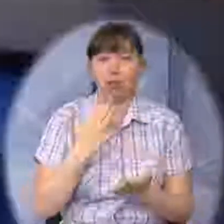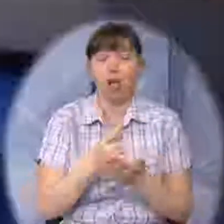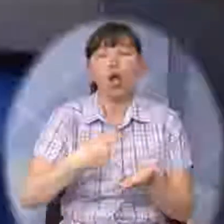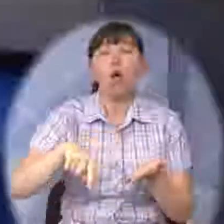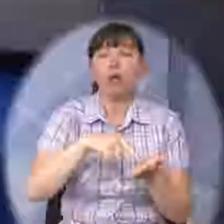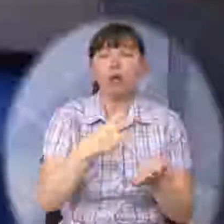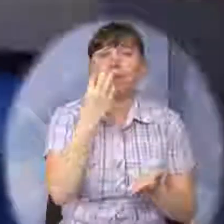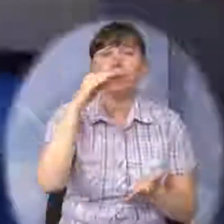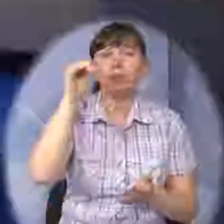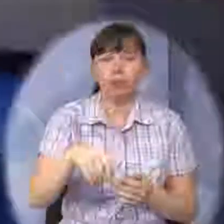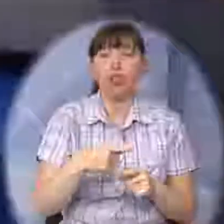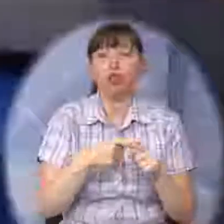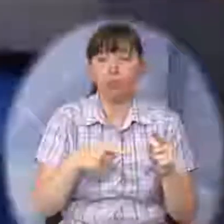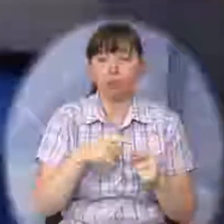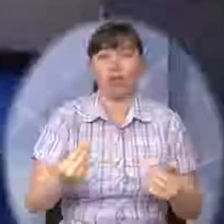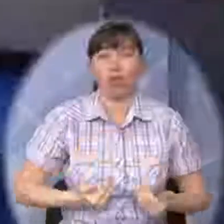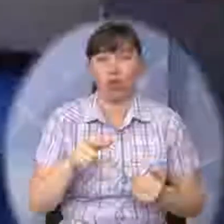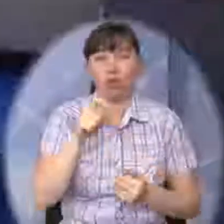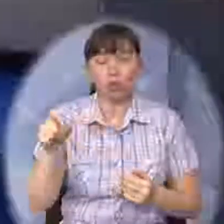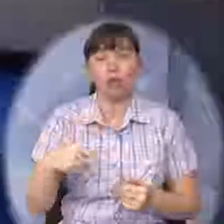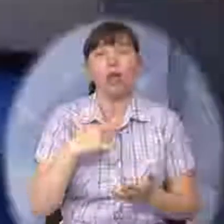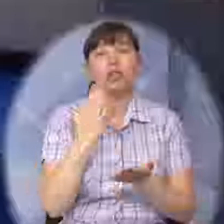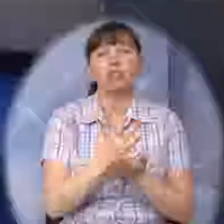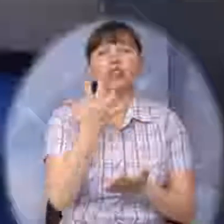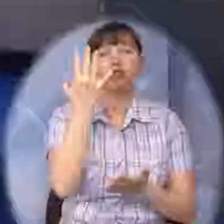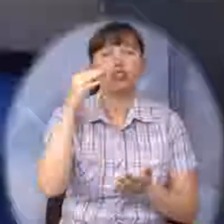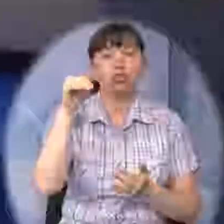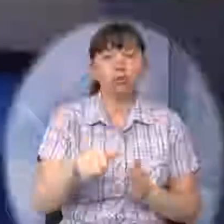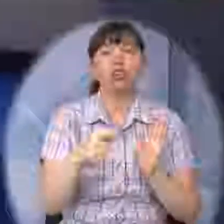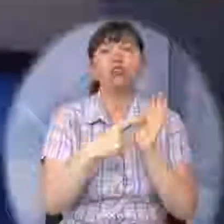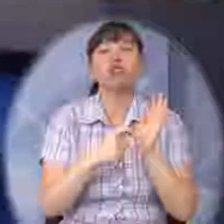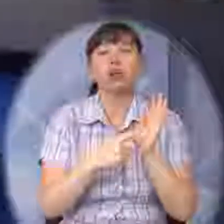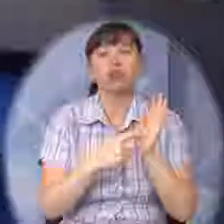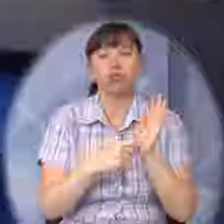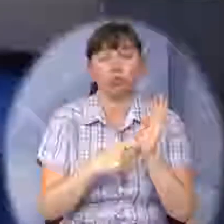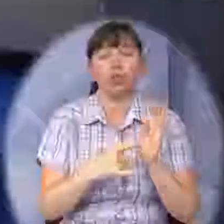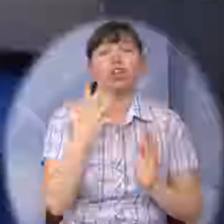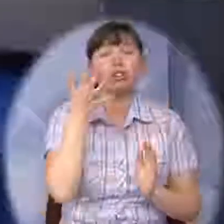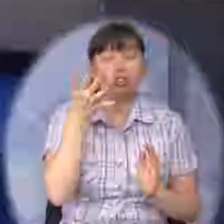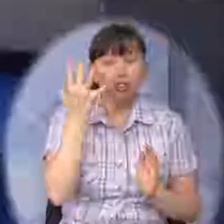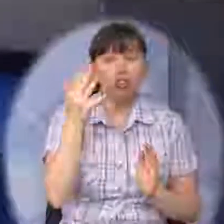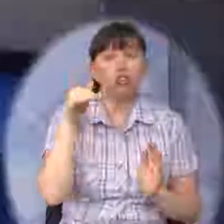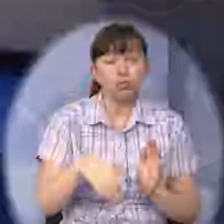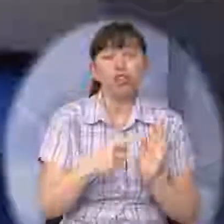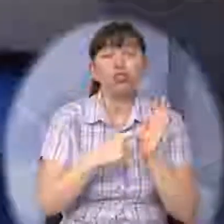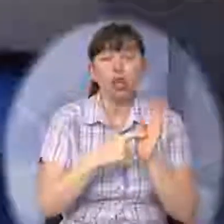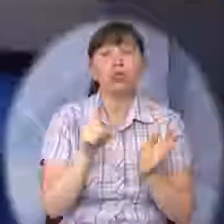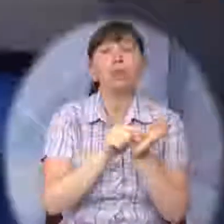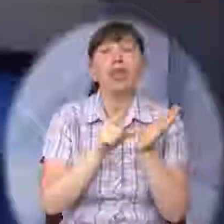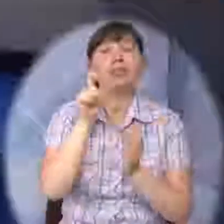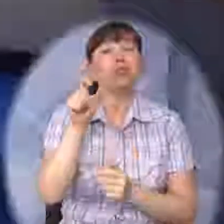în oraș, din 14.000 jumătate de locuitori, am avea 5.600, o cifră de 5.600 de